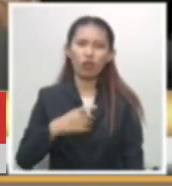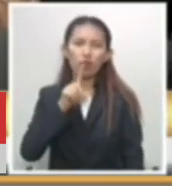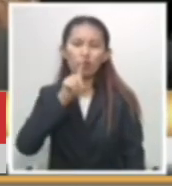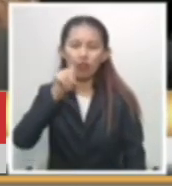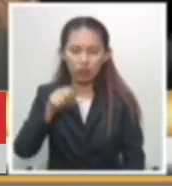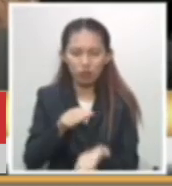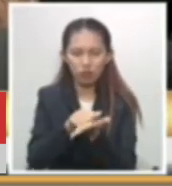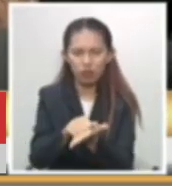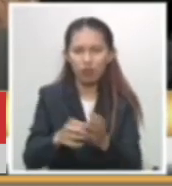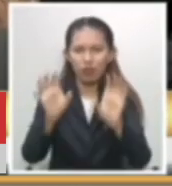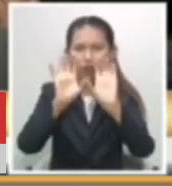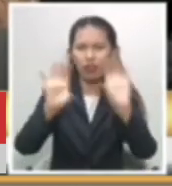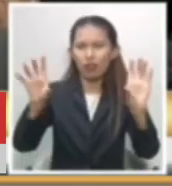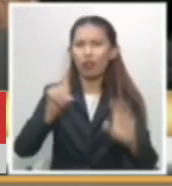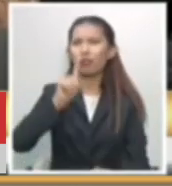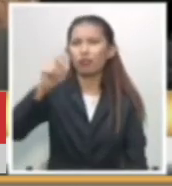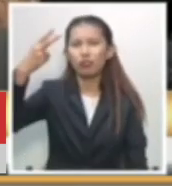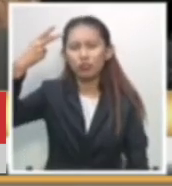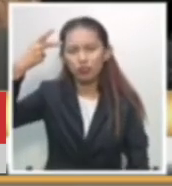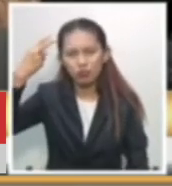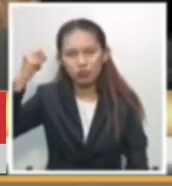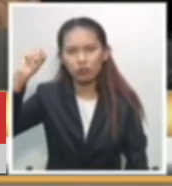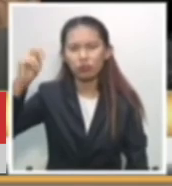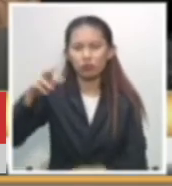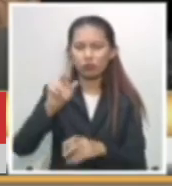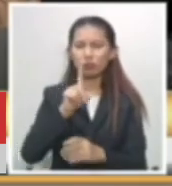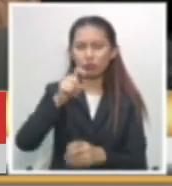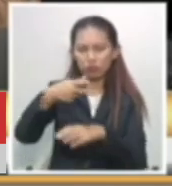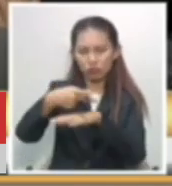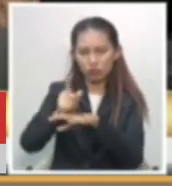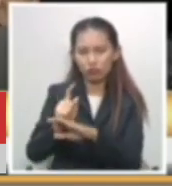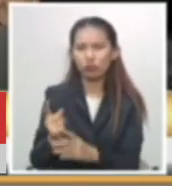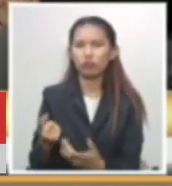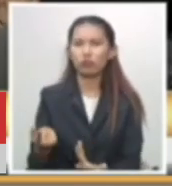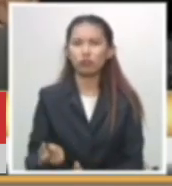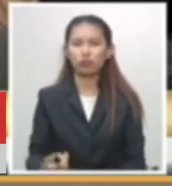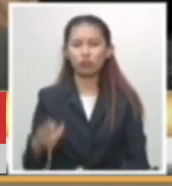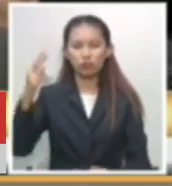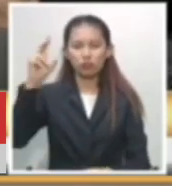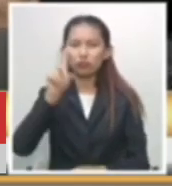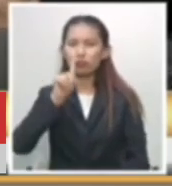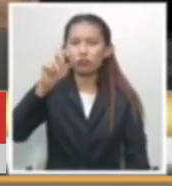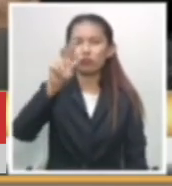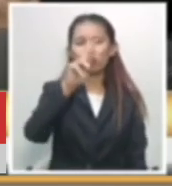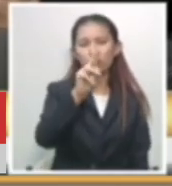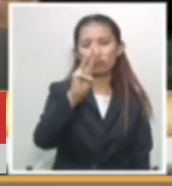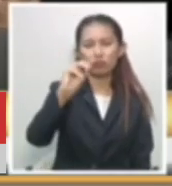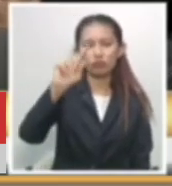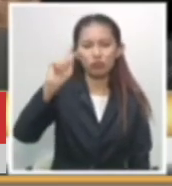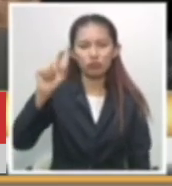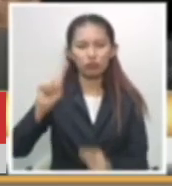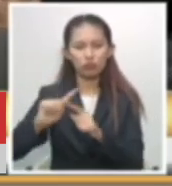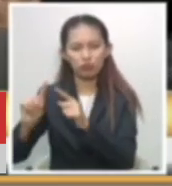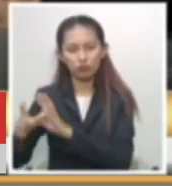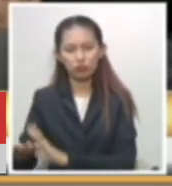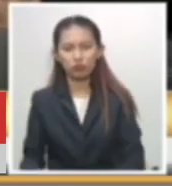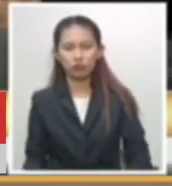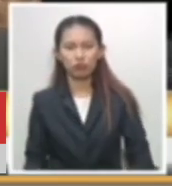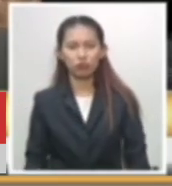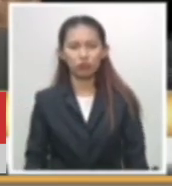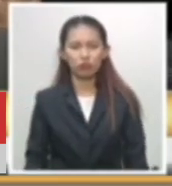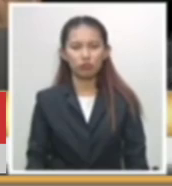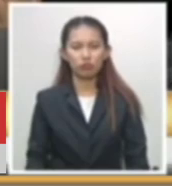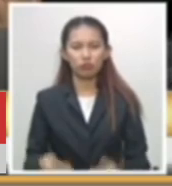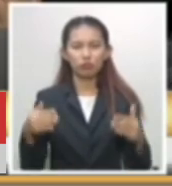ปยังท่านนายกรัฐมนตรีท่านรัฐมนตรีมหาไทยโดยเฉพาะเรื่องที่ดินเป็นปัญหาม